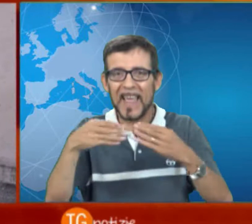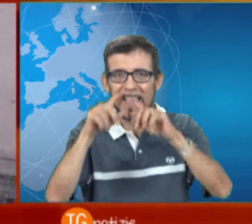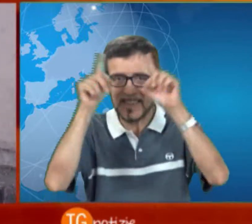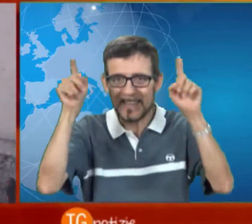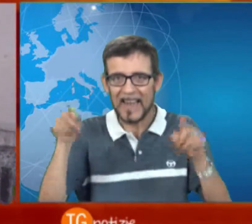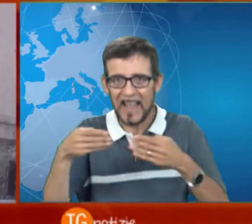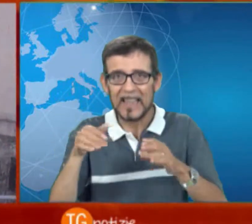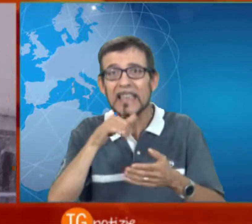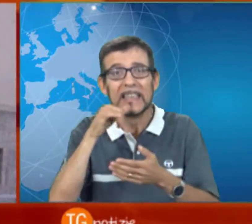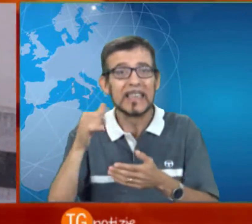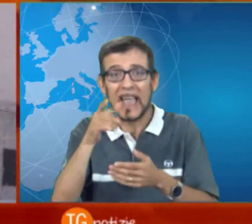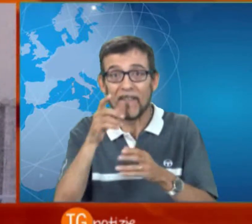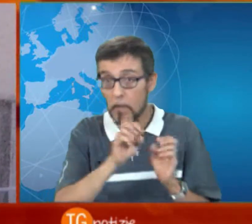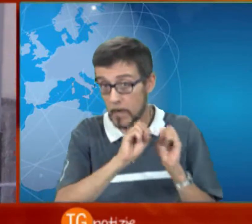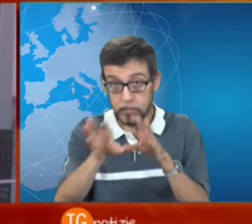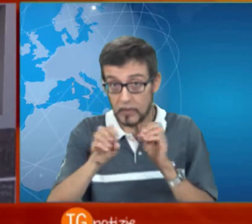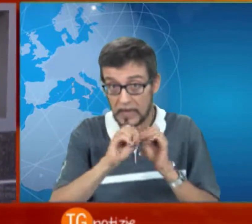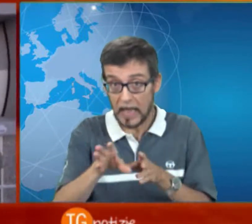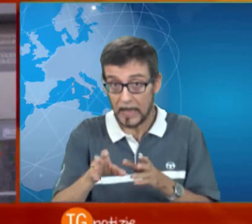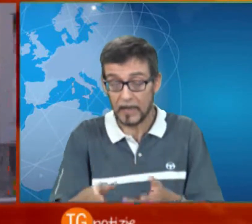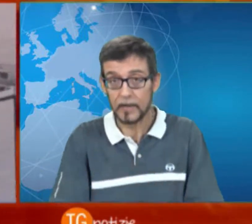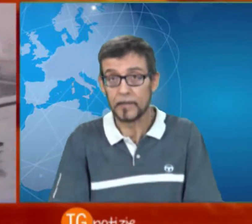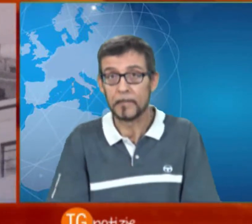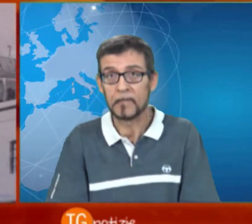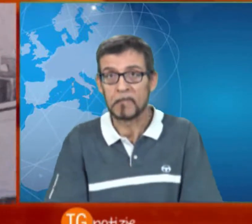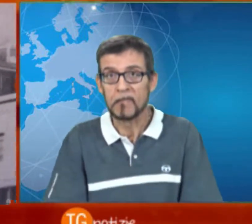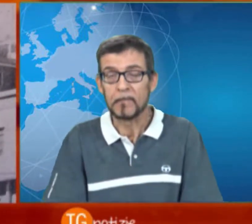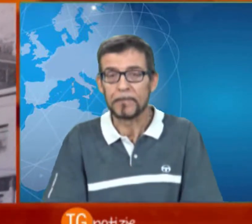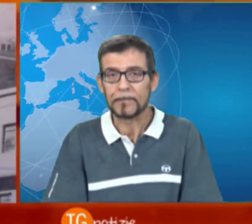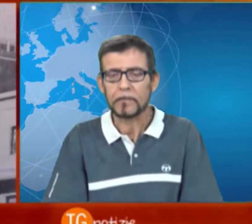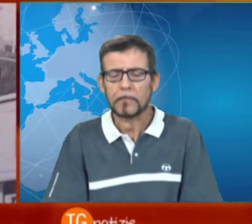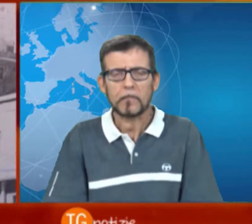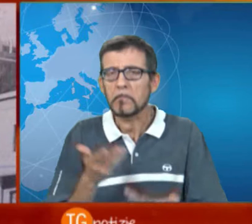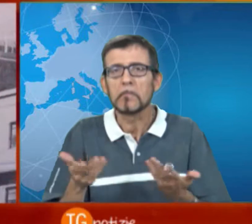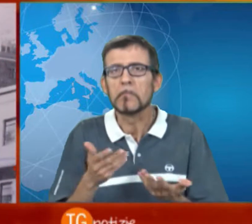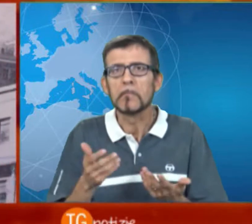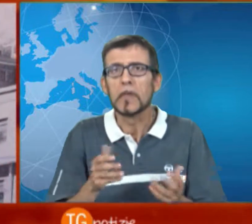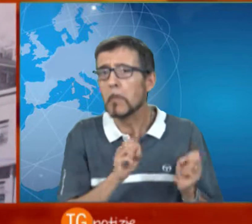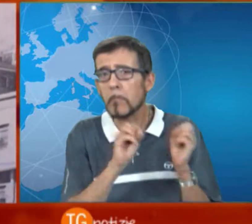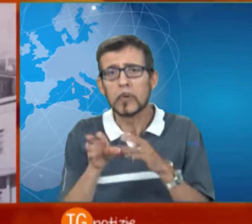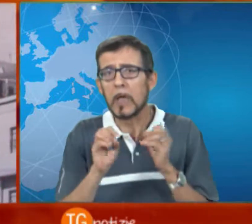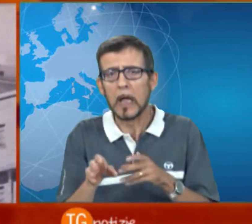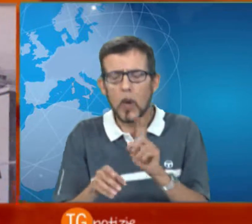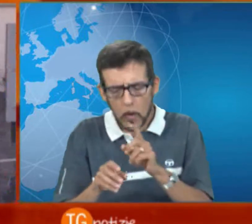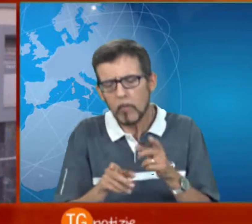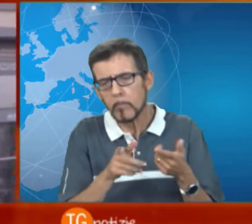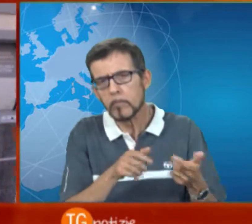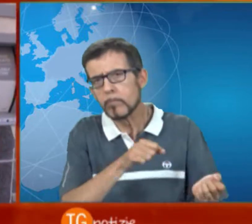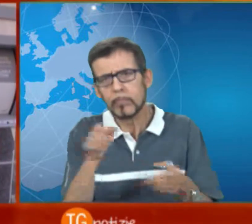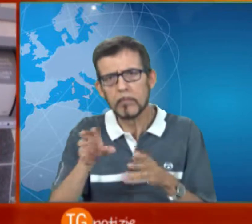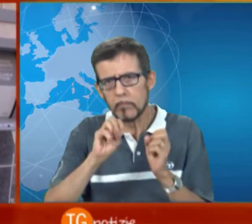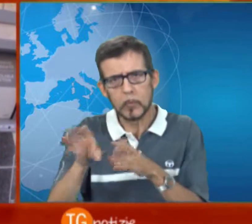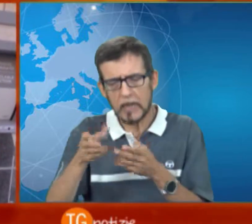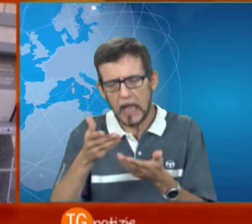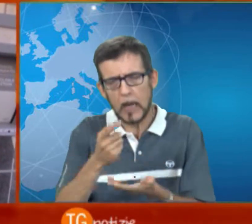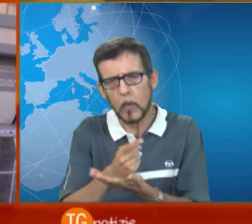servono per inserire che cosa oppure semplicemente per gettare? Per inserire, per